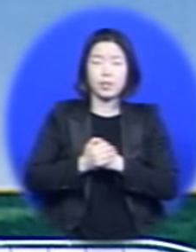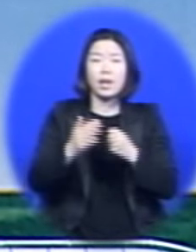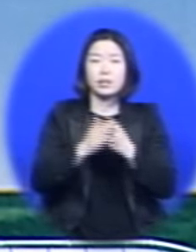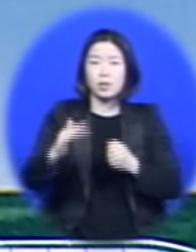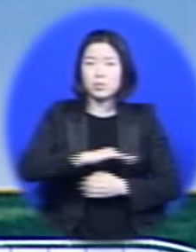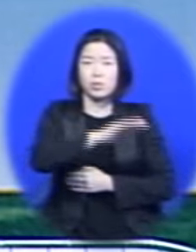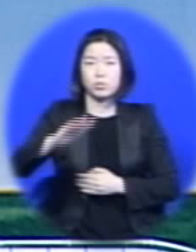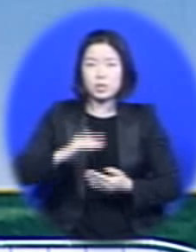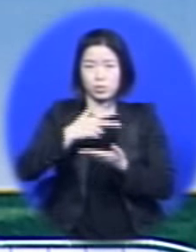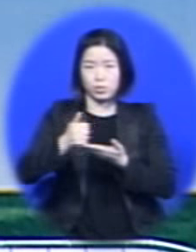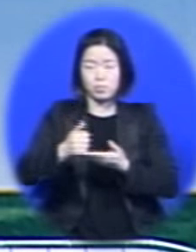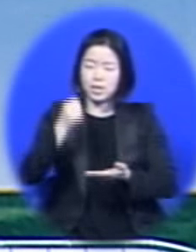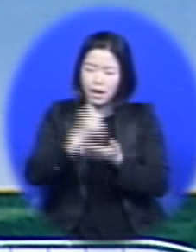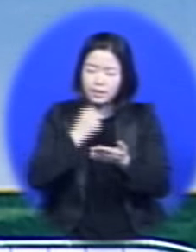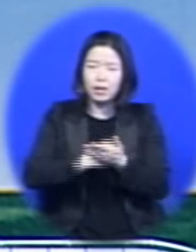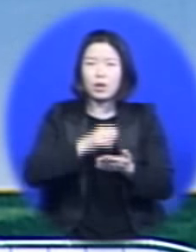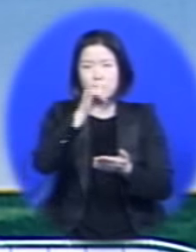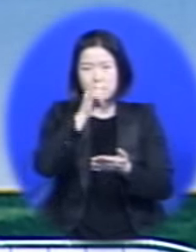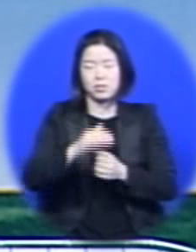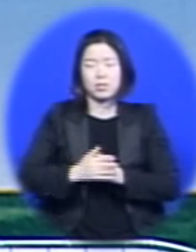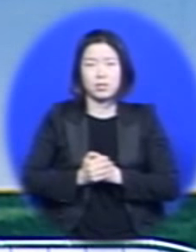그래서 우리 주님의 안타까움이 있는 것입니다.